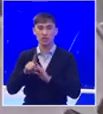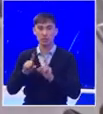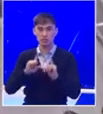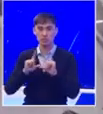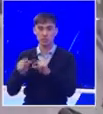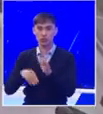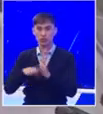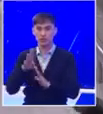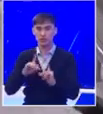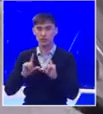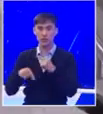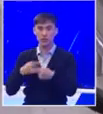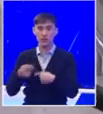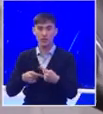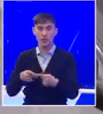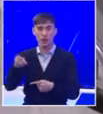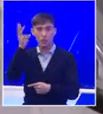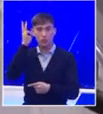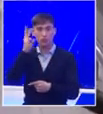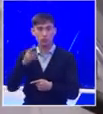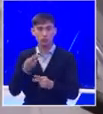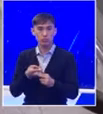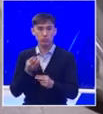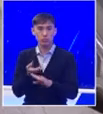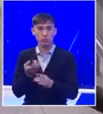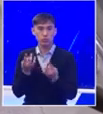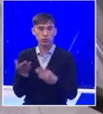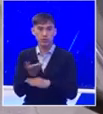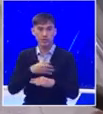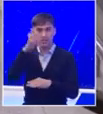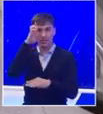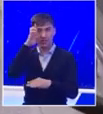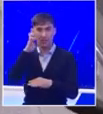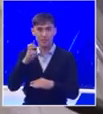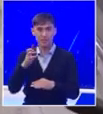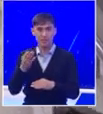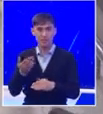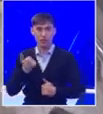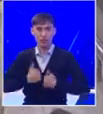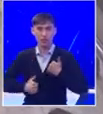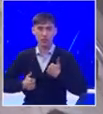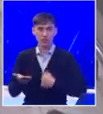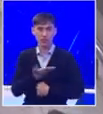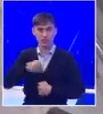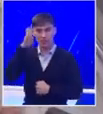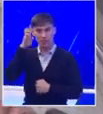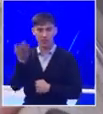проедем. В посольстве вообще просто наша страна, у меня гордость появилась. Наша